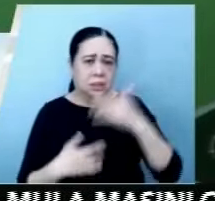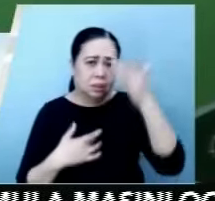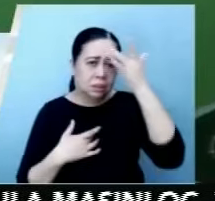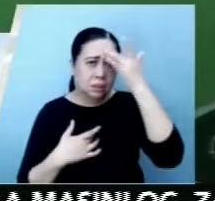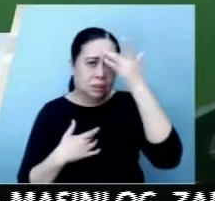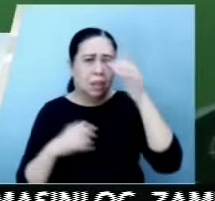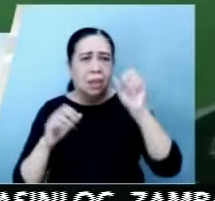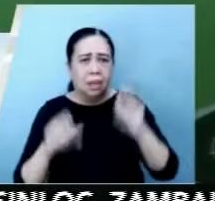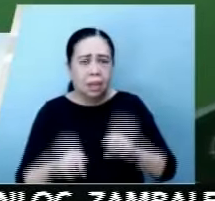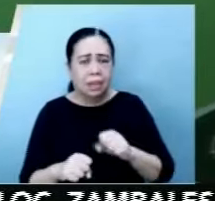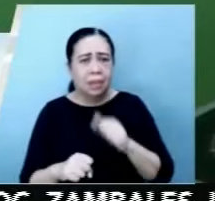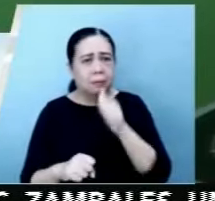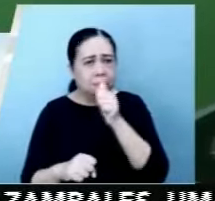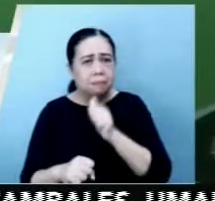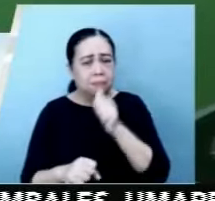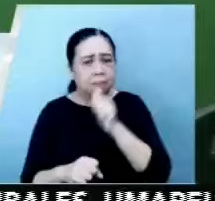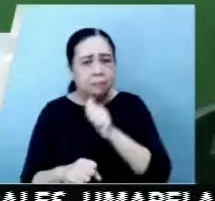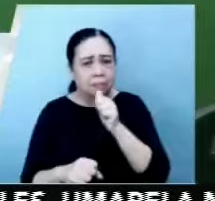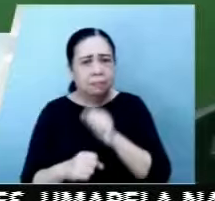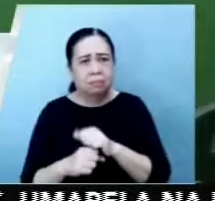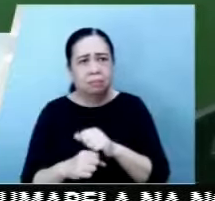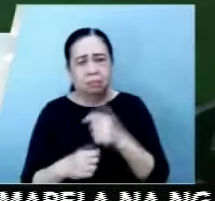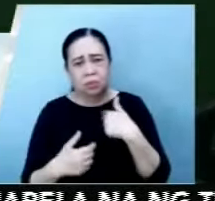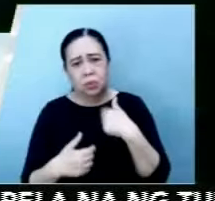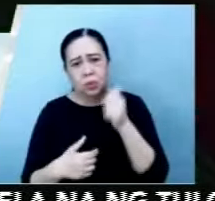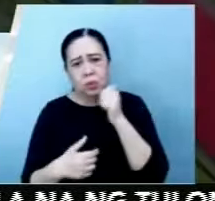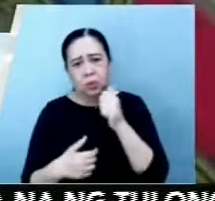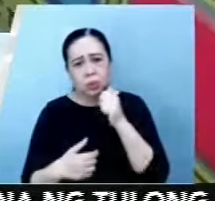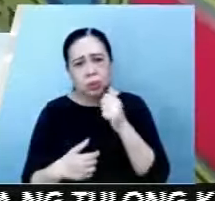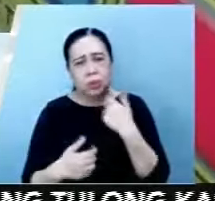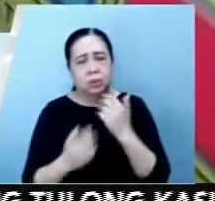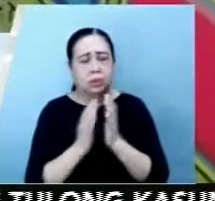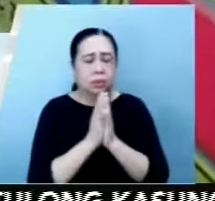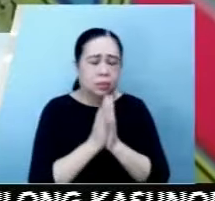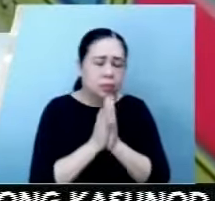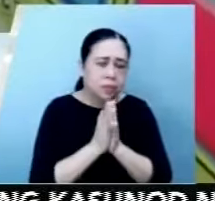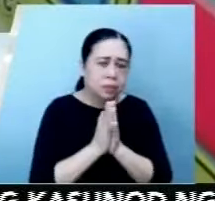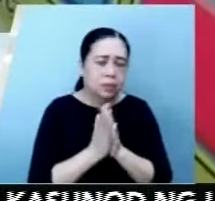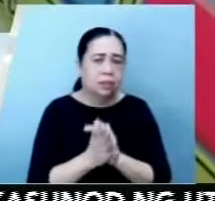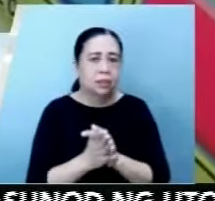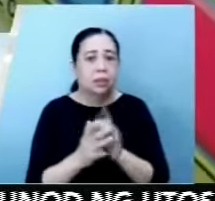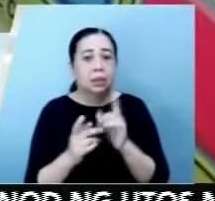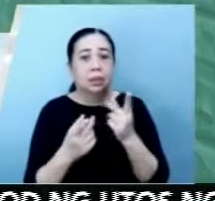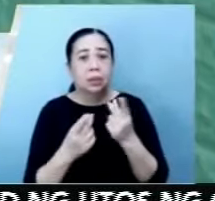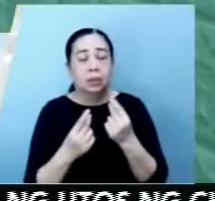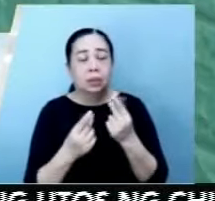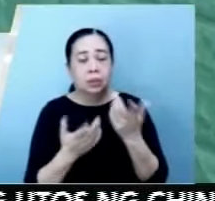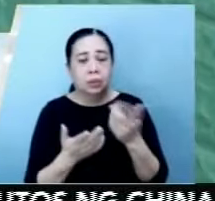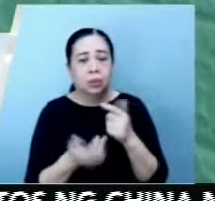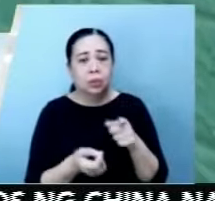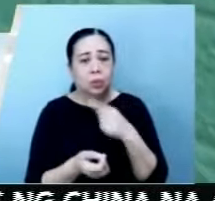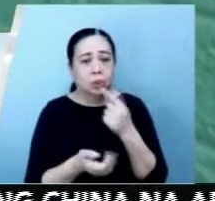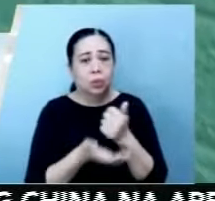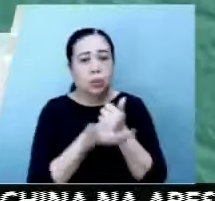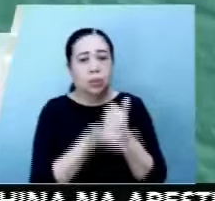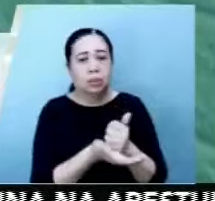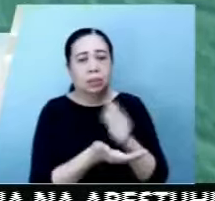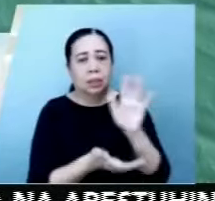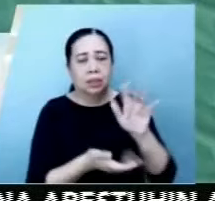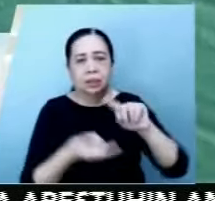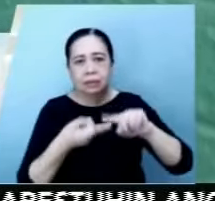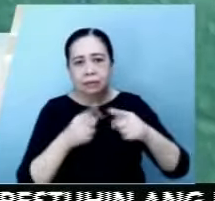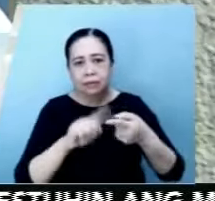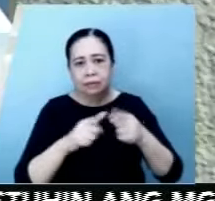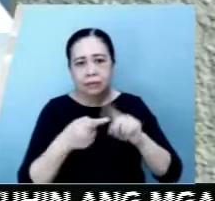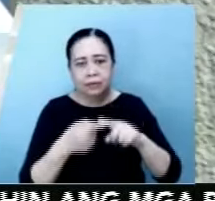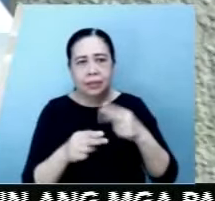labanan kasi lagi naman ako nagdadasal. Ang nagsilbing mata ngayon ni Liberty, ang kanyang kaibigan na si